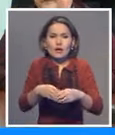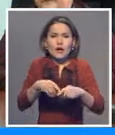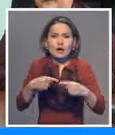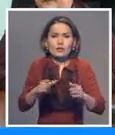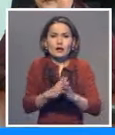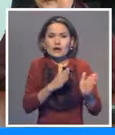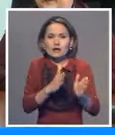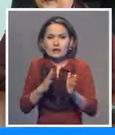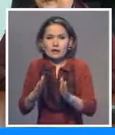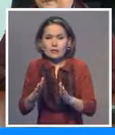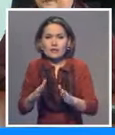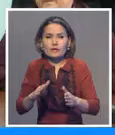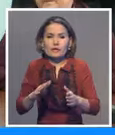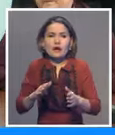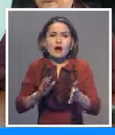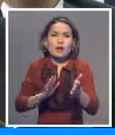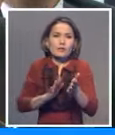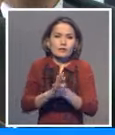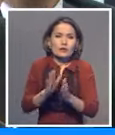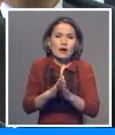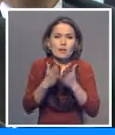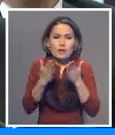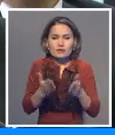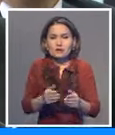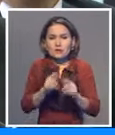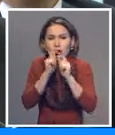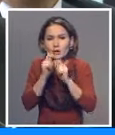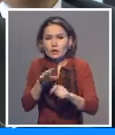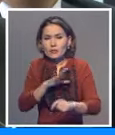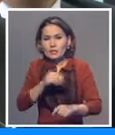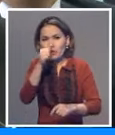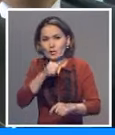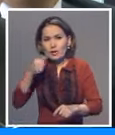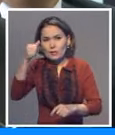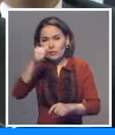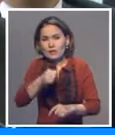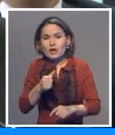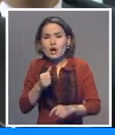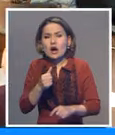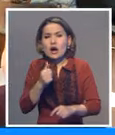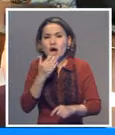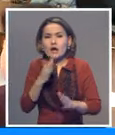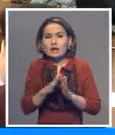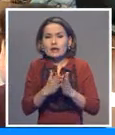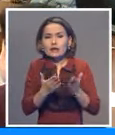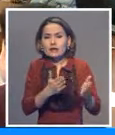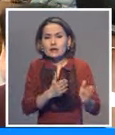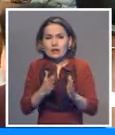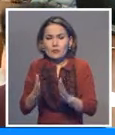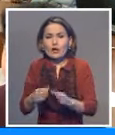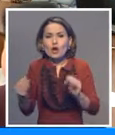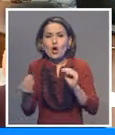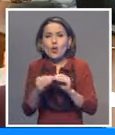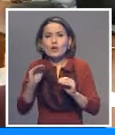өкілдері кітапханаға сан қилы басылымдарды тарту етеді. Тұңғыш рет бұл шара былтыр ұлттық кітапхананың 10 жылдығына орай ұйымдастырылып, қорға